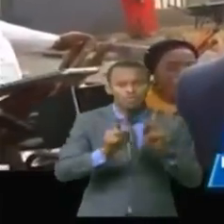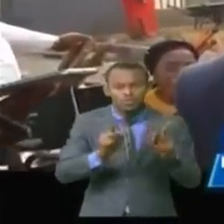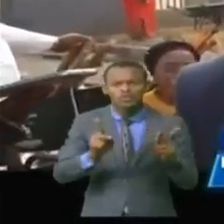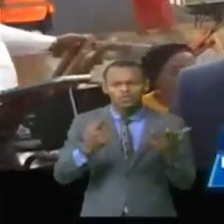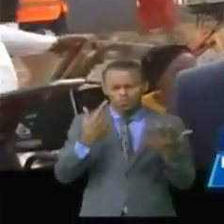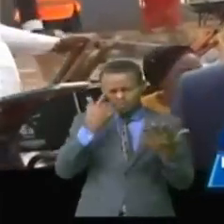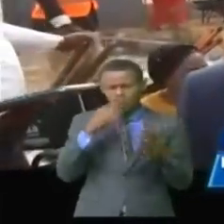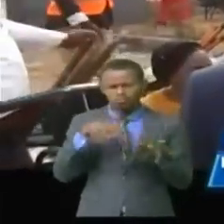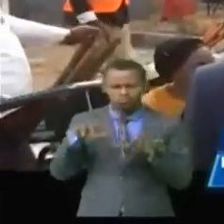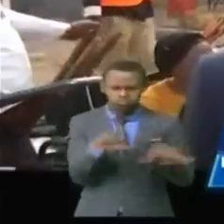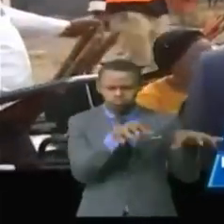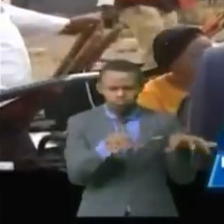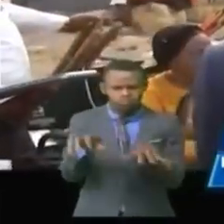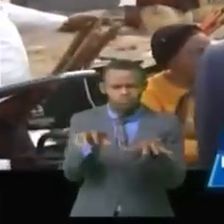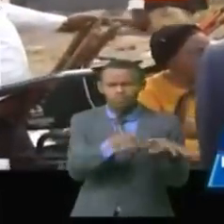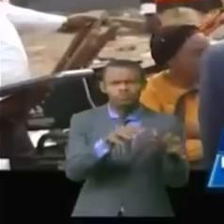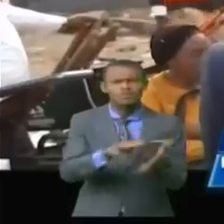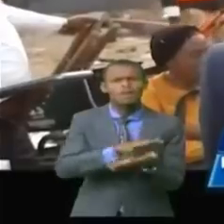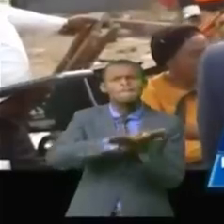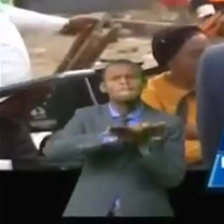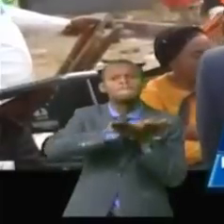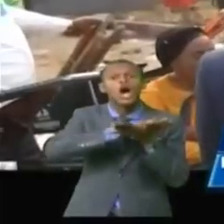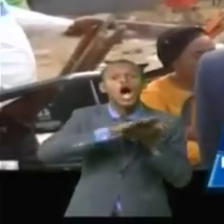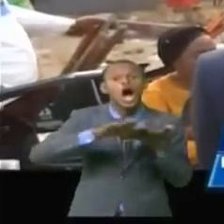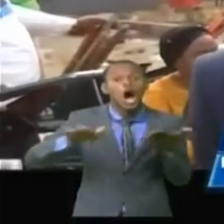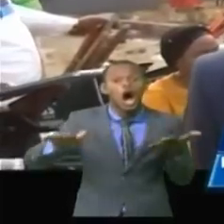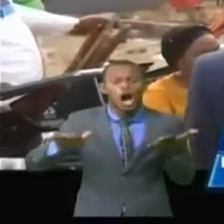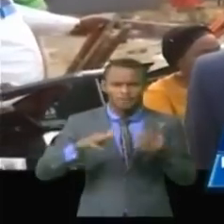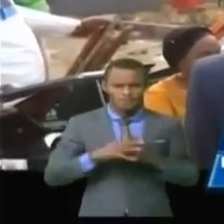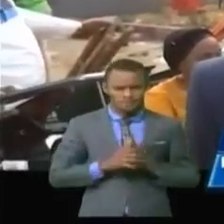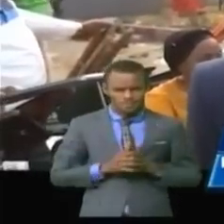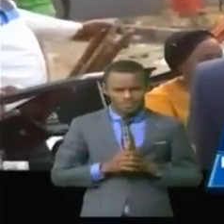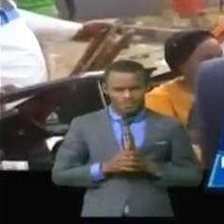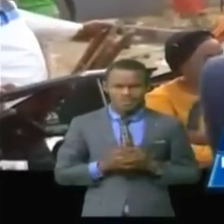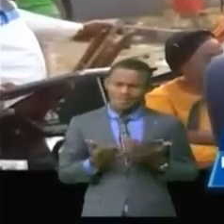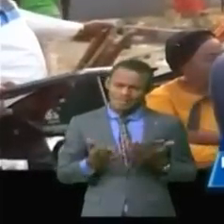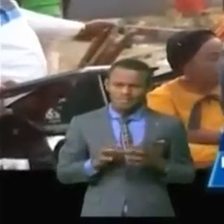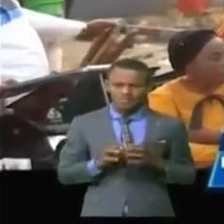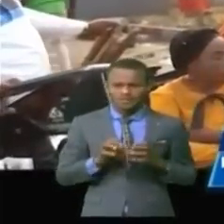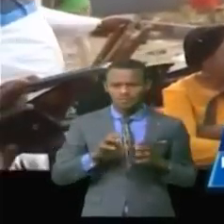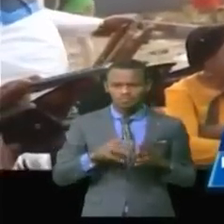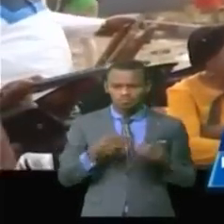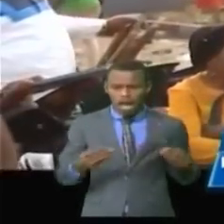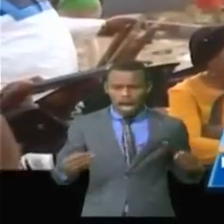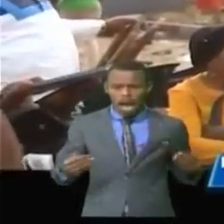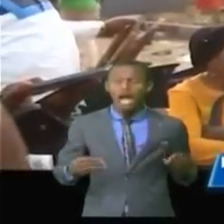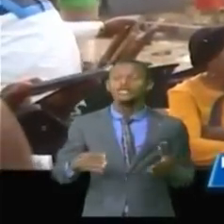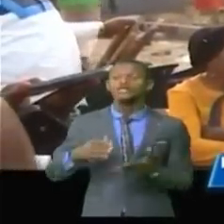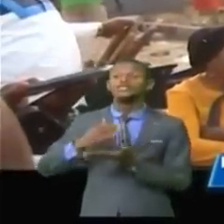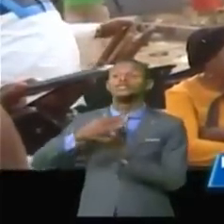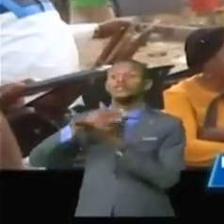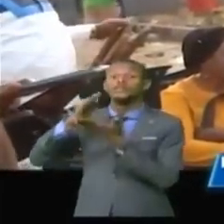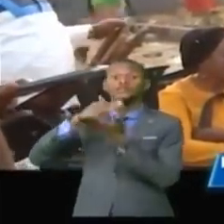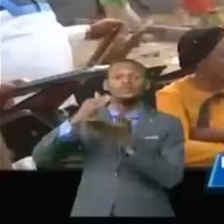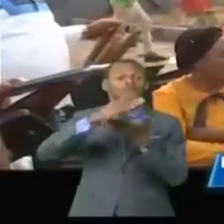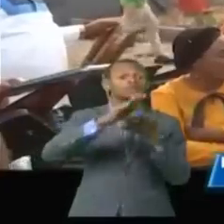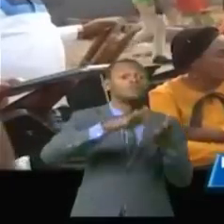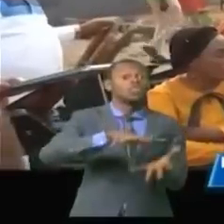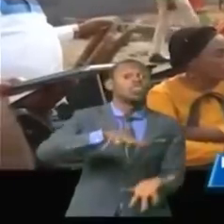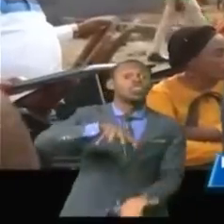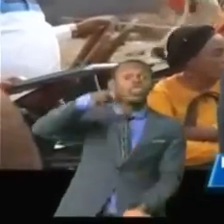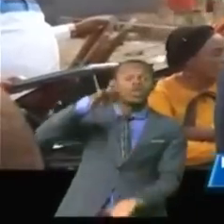les gouverneurs. Et nous n'avons pas la prétention de doter toutes les brigades des 24 communes des outils nécessaires pour